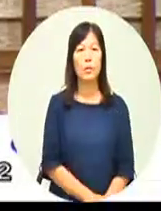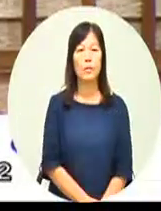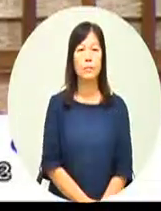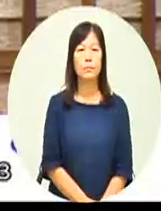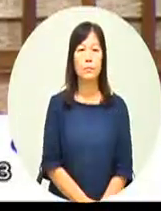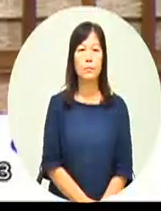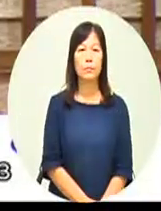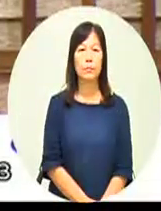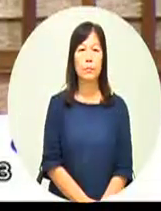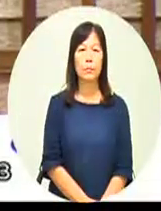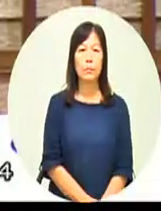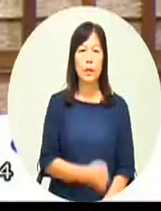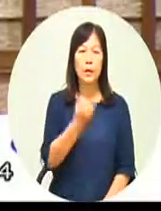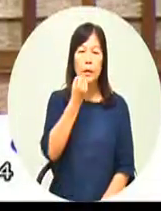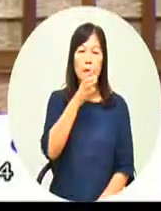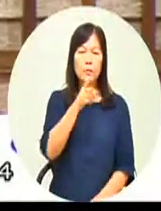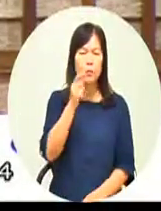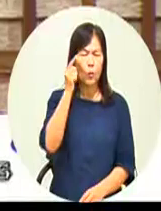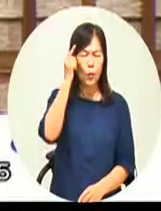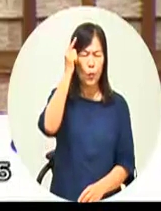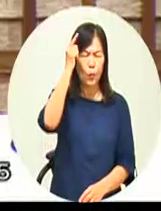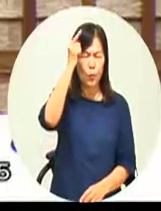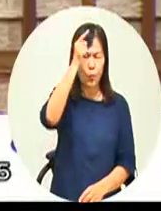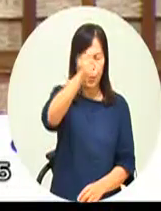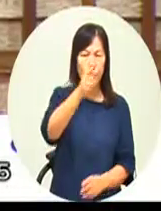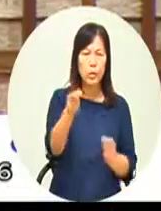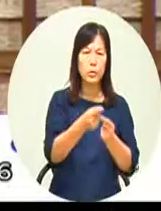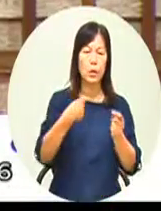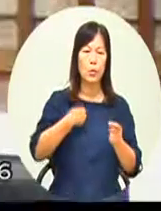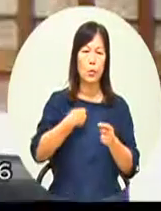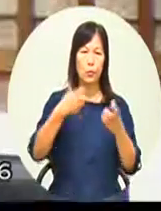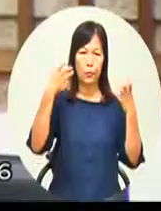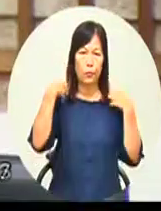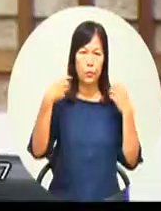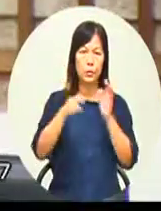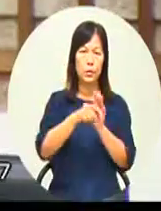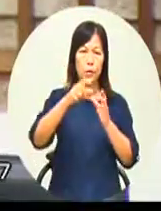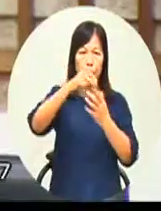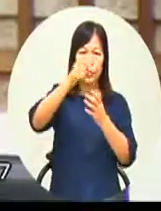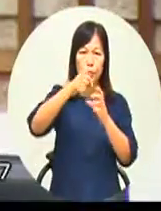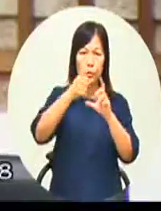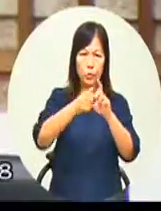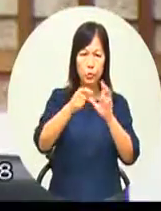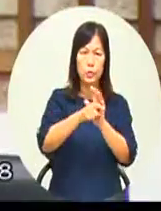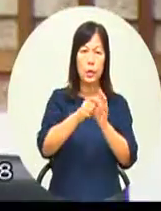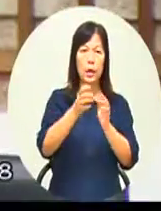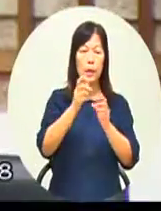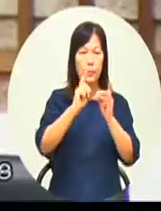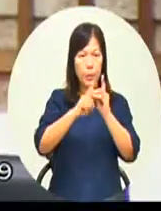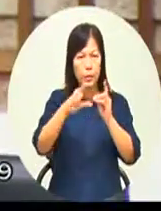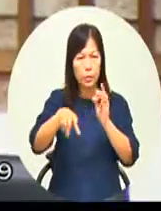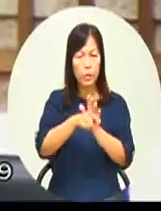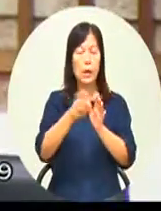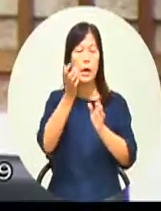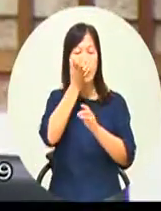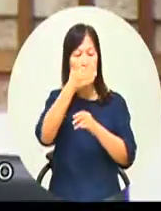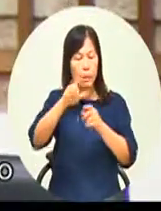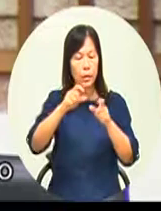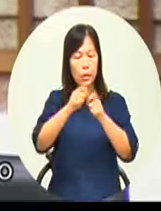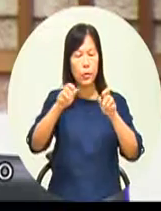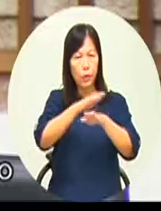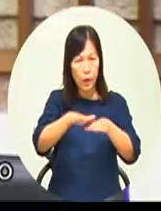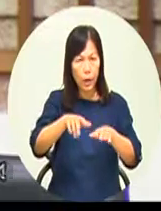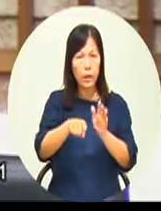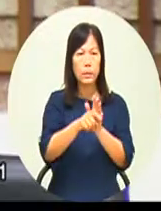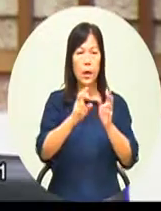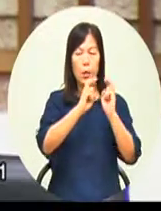于比较偏乡的，比如我的选区有弥陀、永安、燕巢，它还是